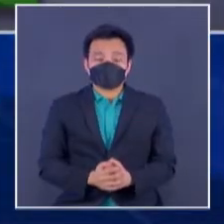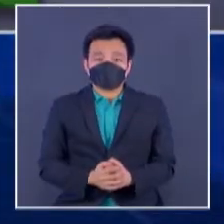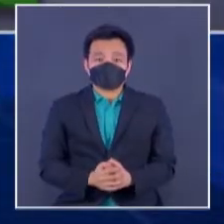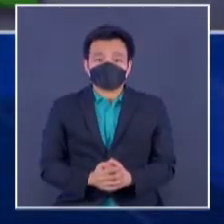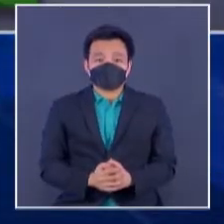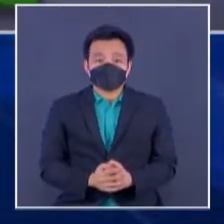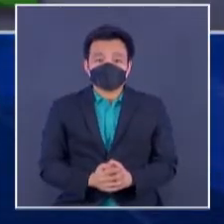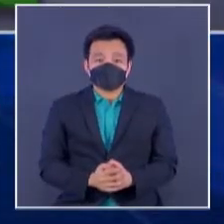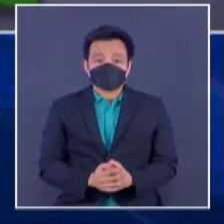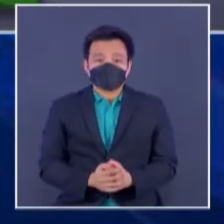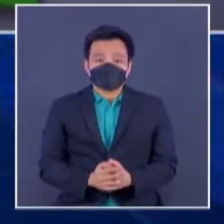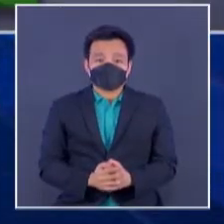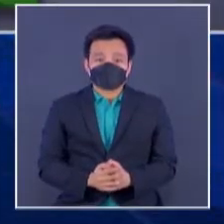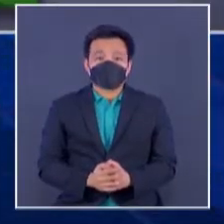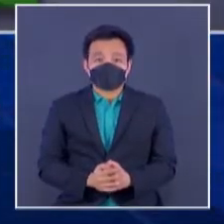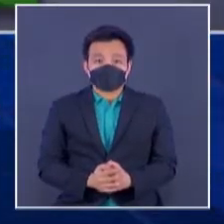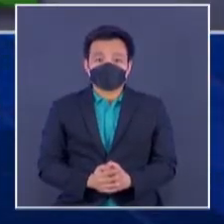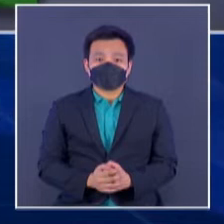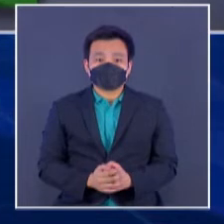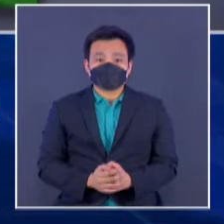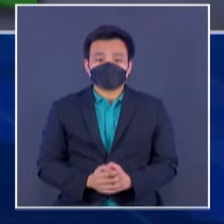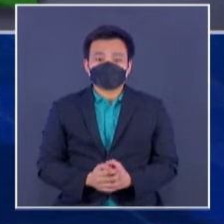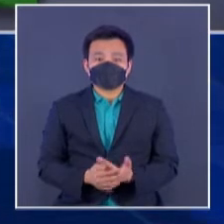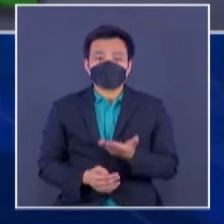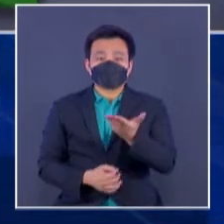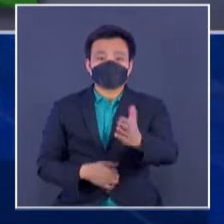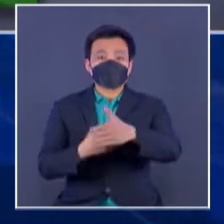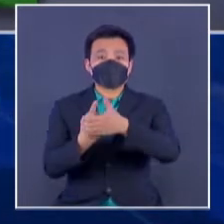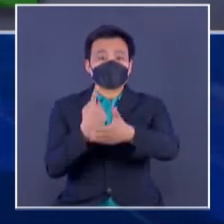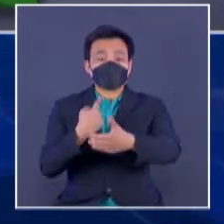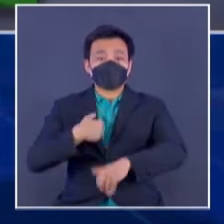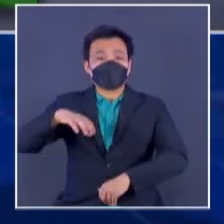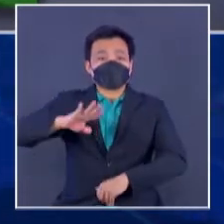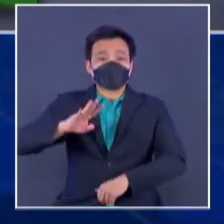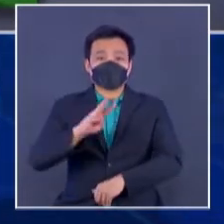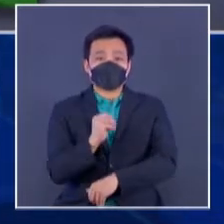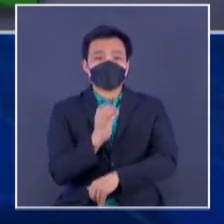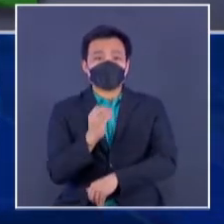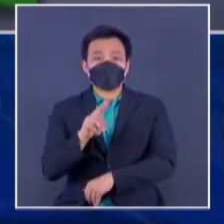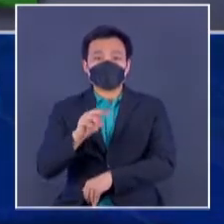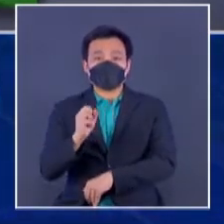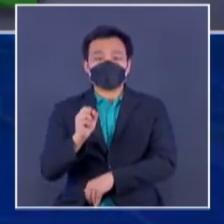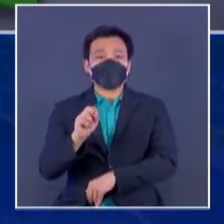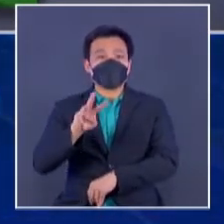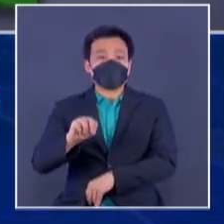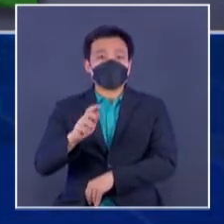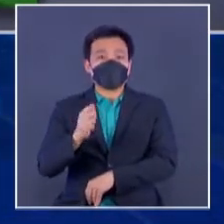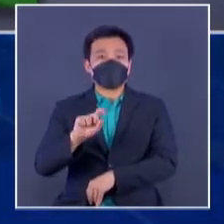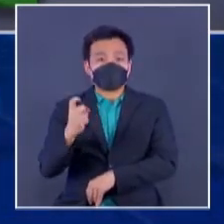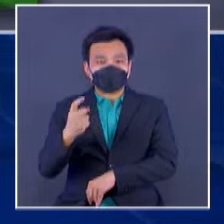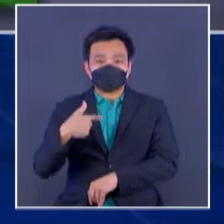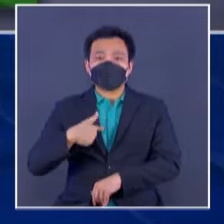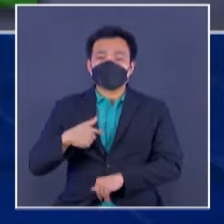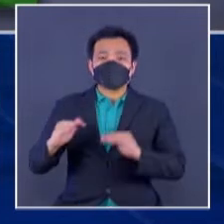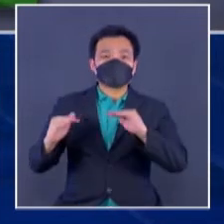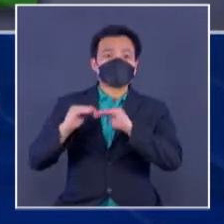คุณอาทิตย์หมัดจุ้ยนะครับผู้อำนวยการธุรกิจดูหนังออนไลน์บริษัทโมโนสตรีมมิ่งจำกัดหรือว่าโมโนแม็กซ์เนี่ยแหละครับโมโนแม็กซ์ของเราได้รับสิทธิ์ใน